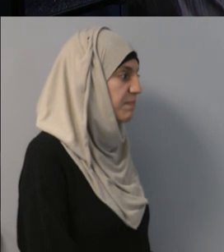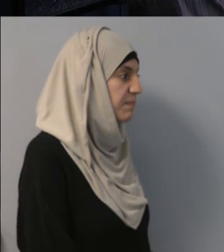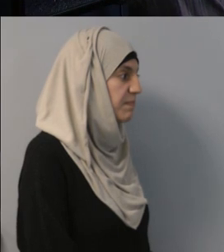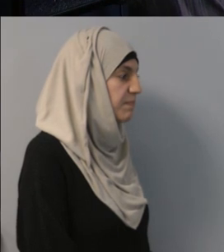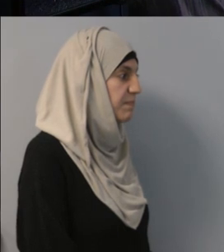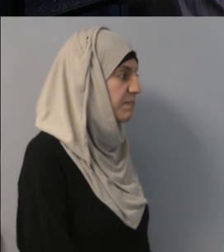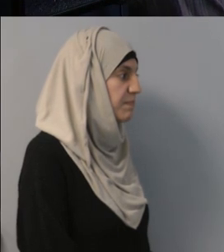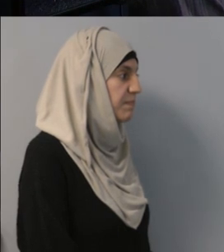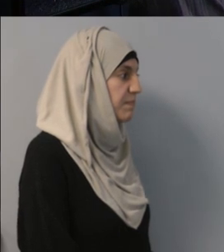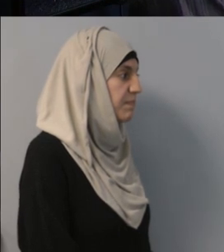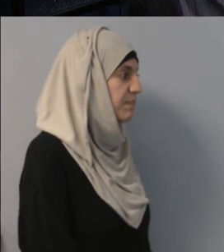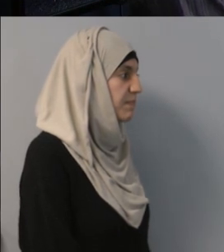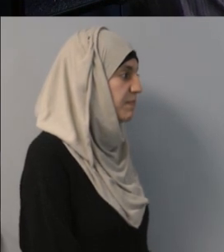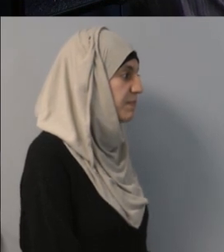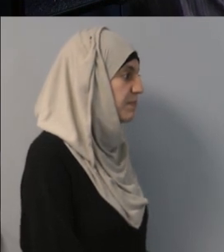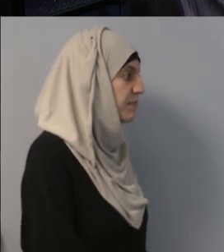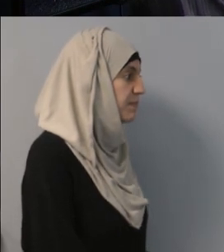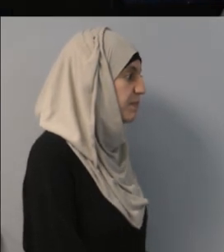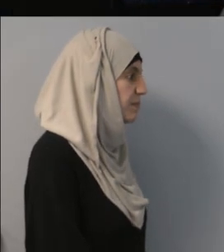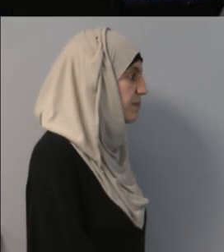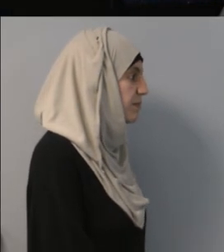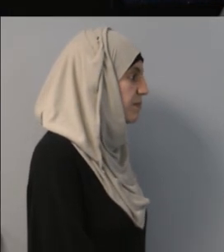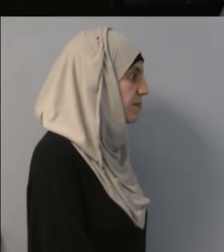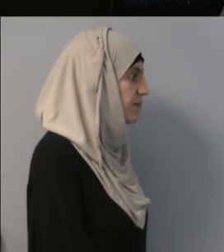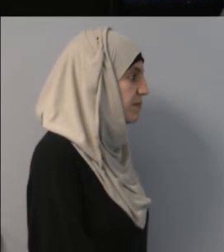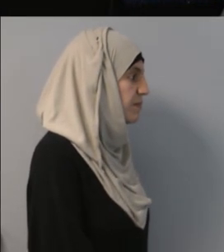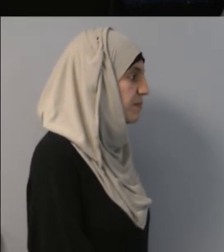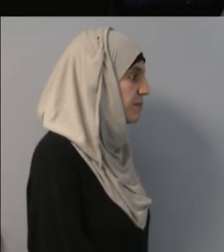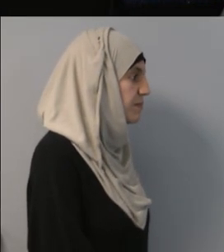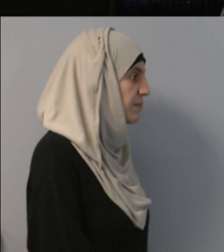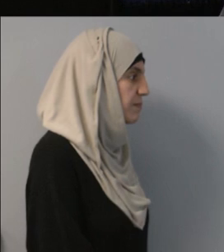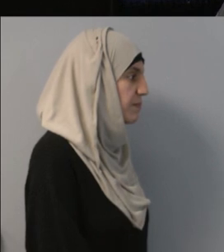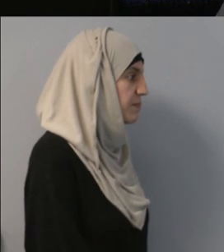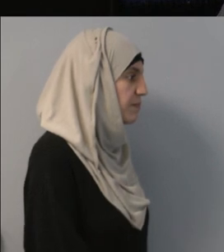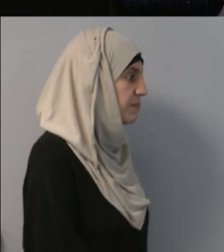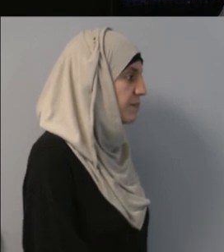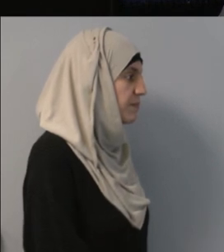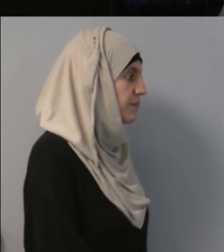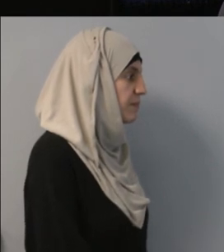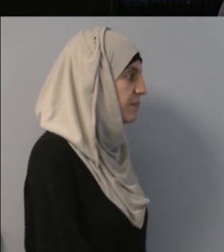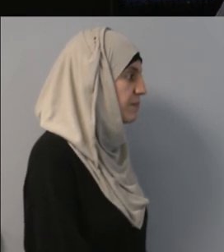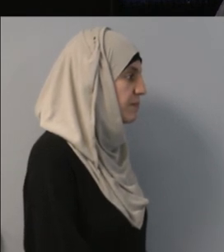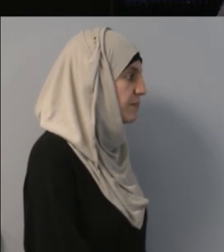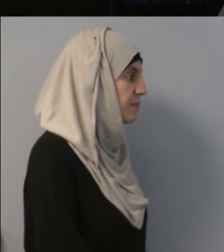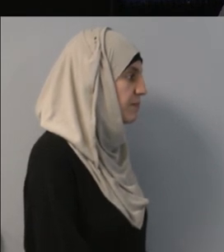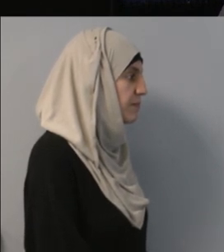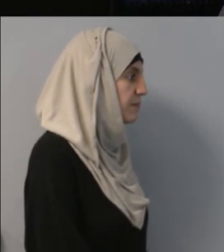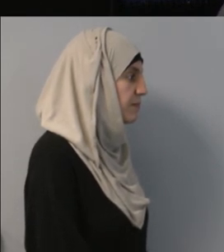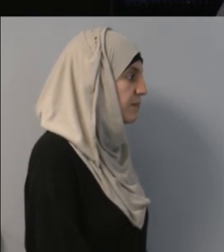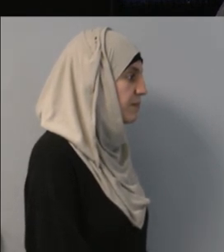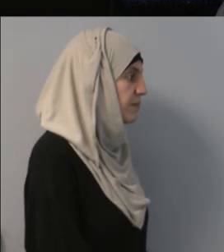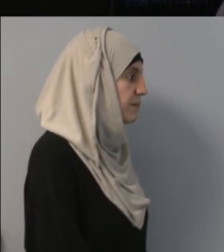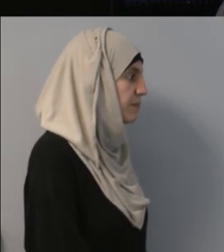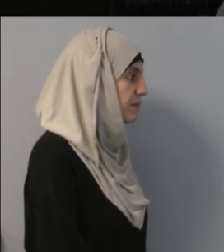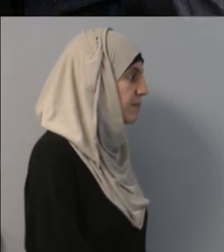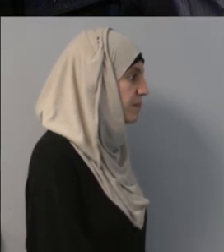la question, est-ce que les enfants neurotypiques, de manière tout à fait classique, peuvent rentrer, alors on en a parlé, hein, entrer dans